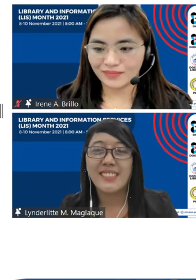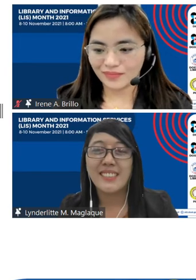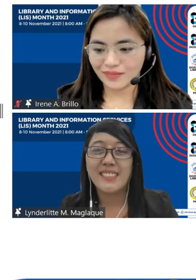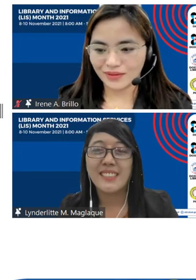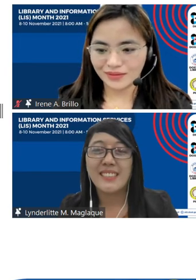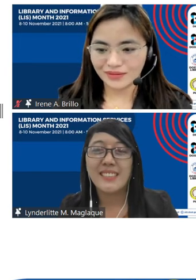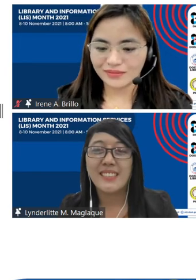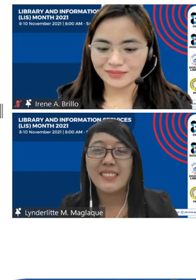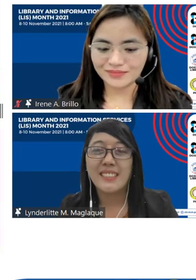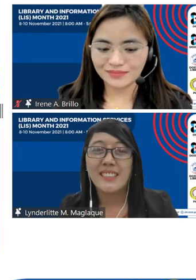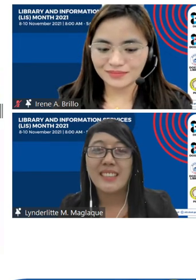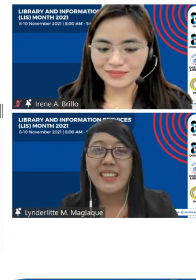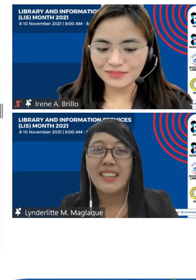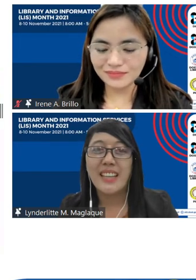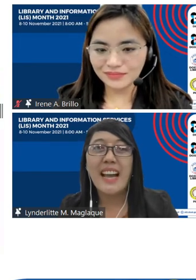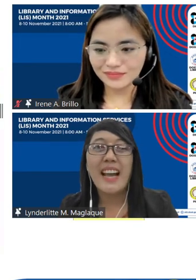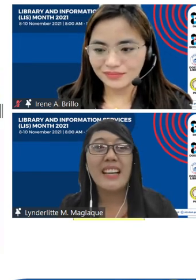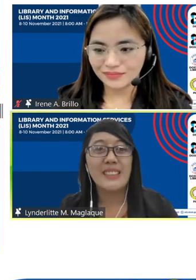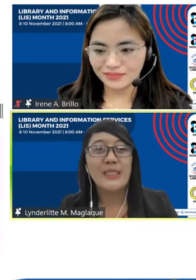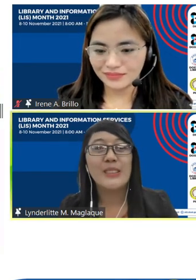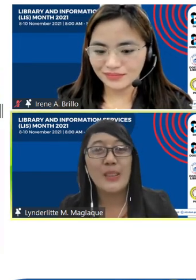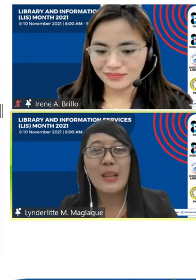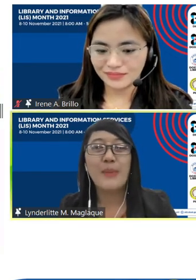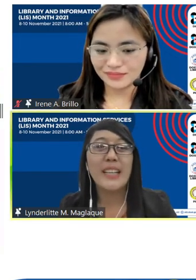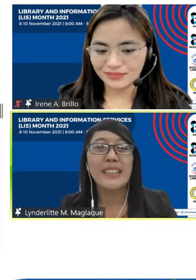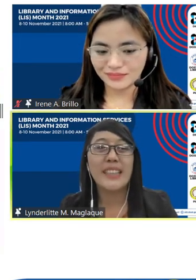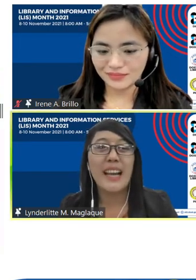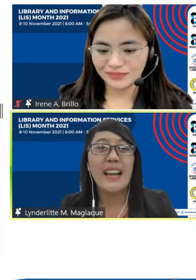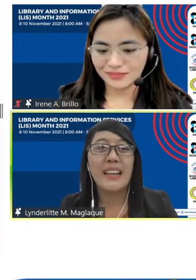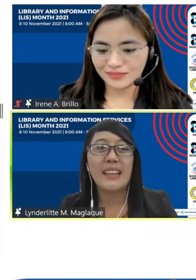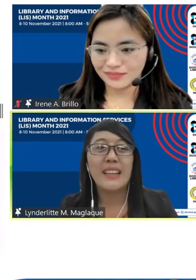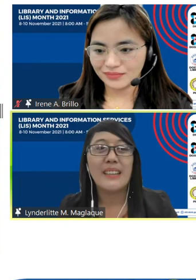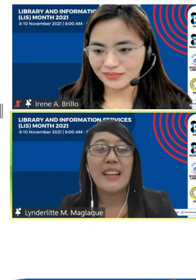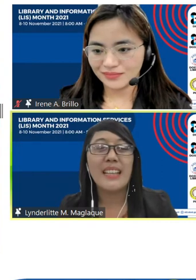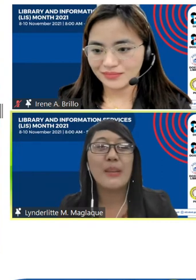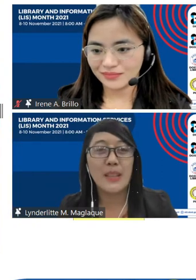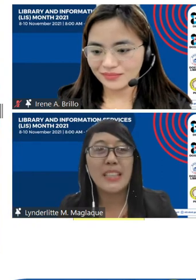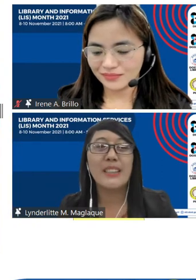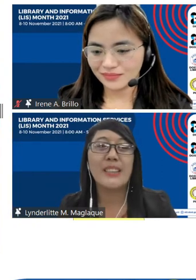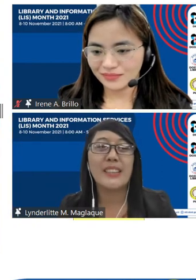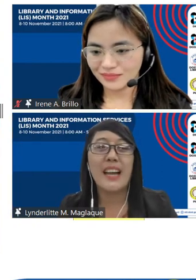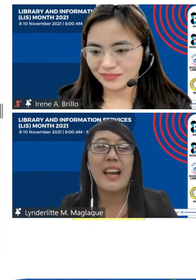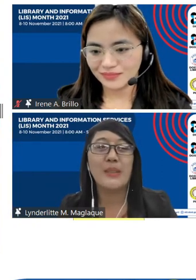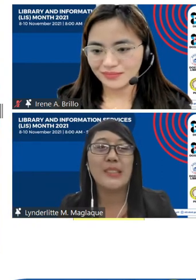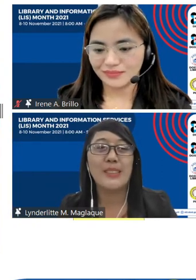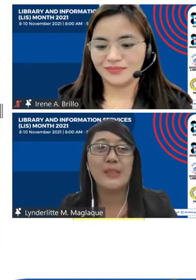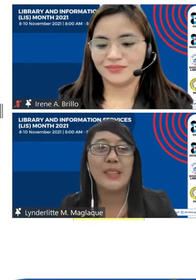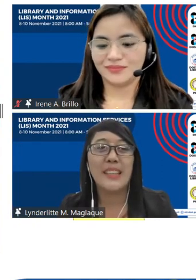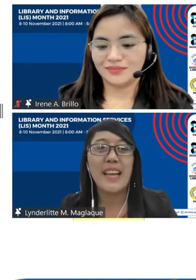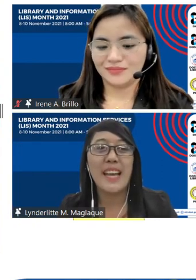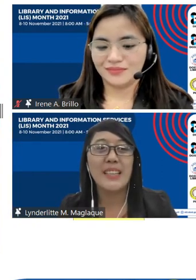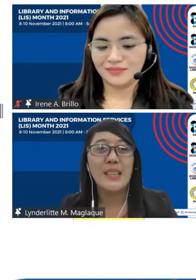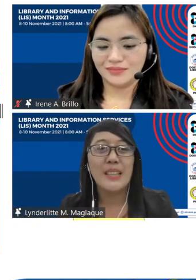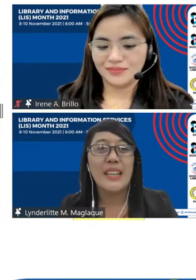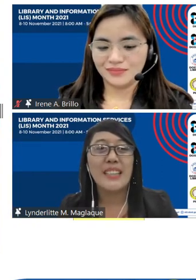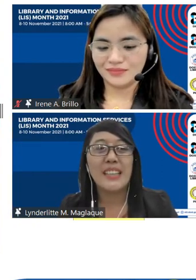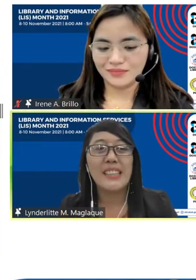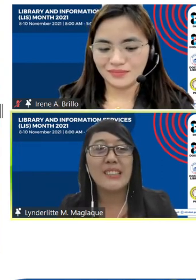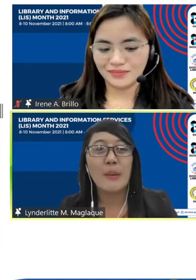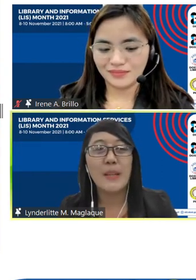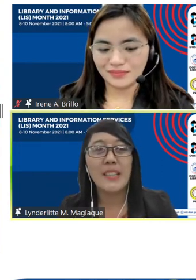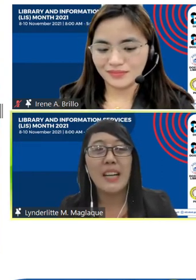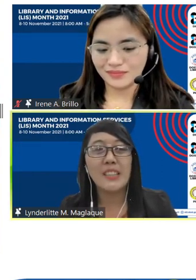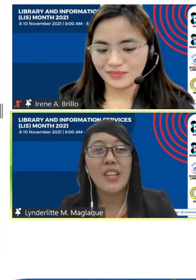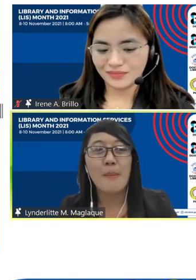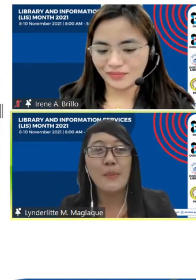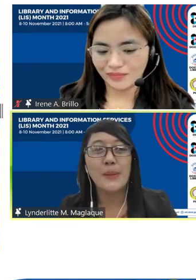din po sa library. Ah, so librarian ka. Library clerk ka, Miss Joby. Yes, ayan. Ang galing